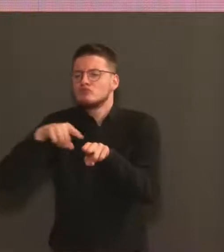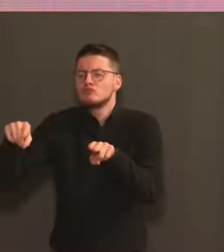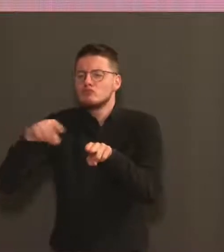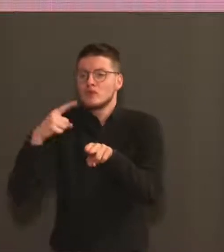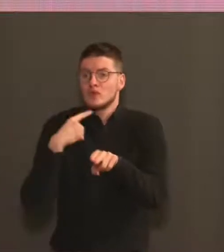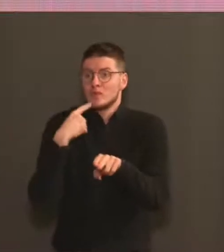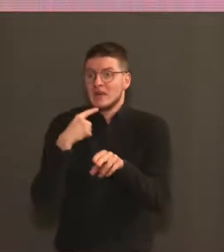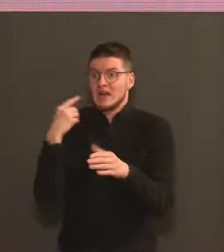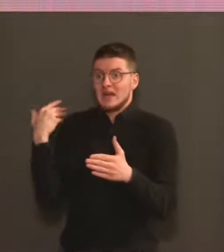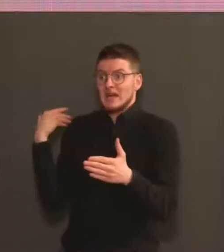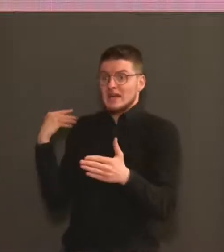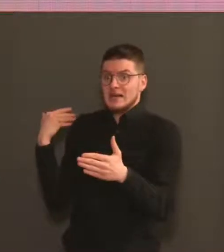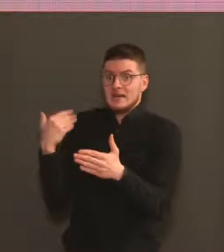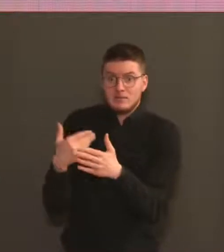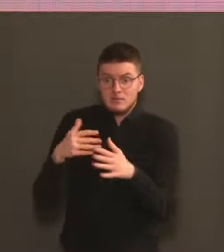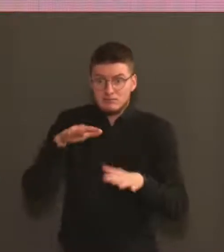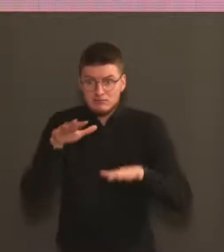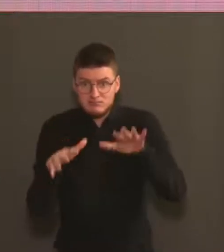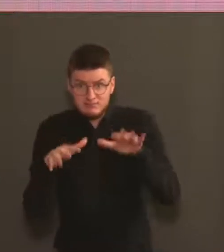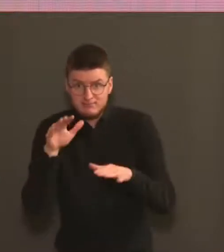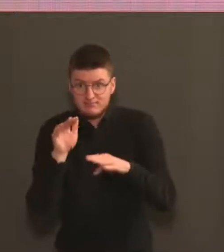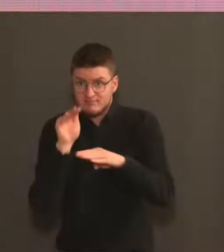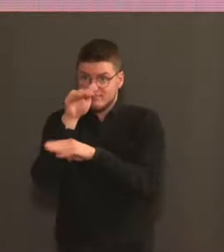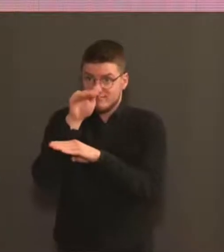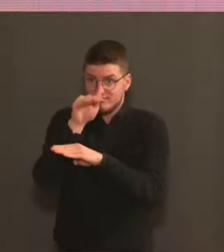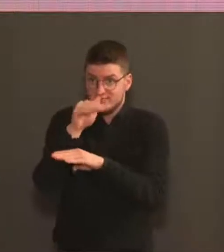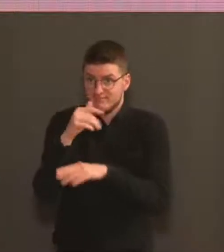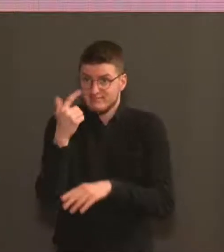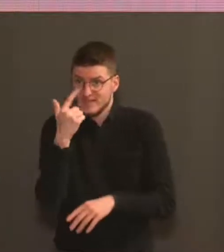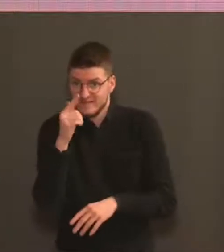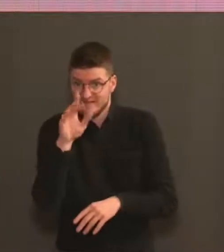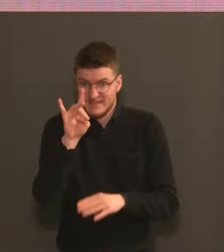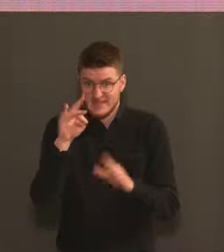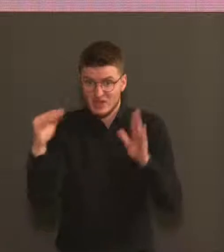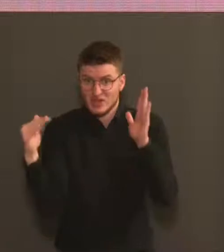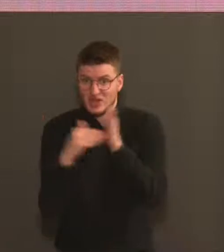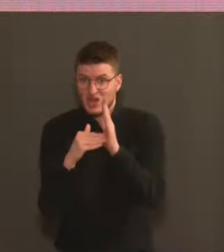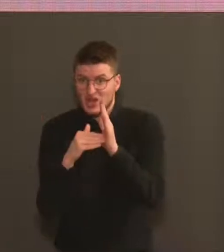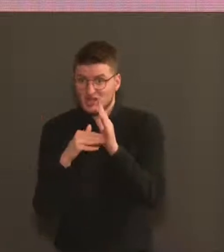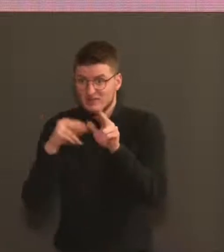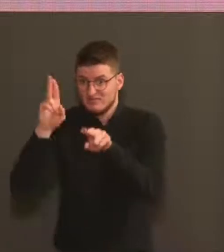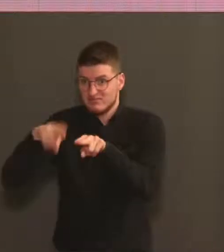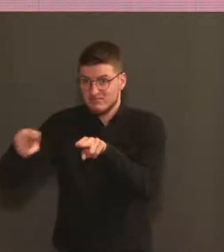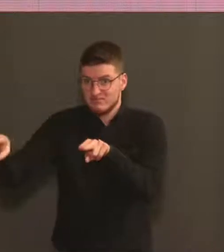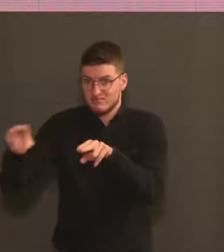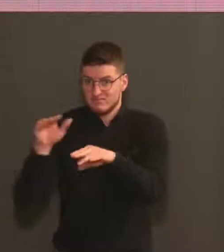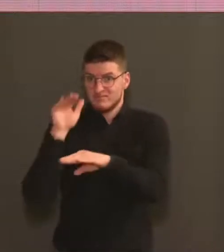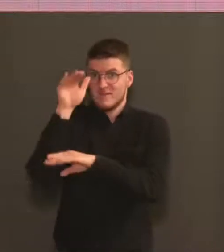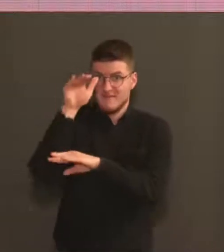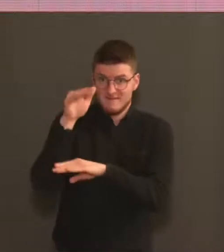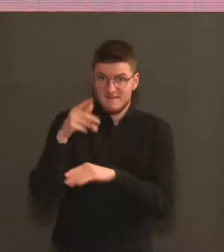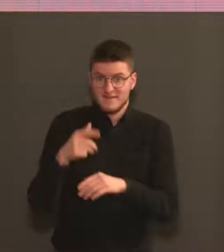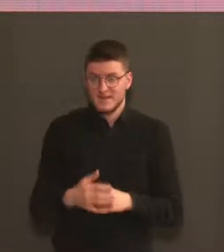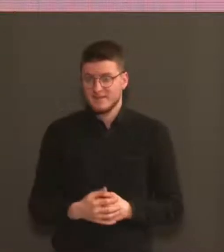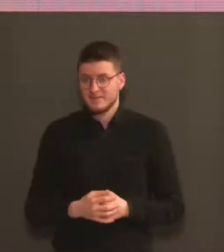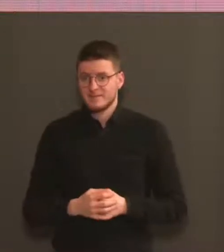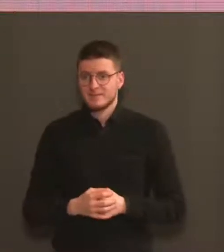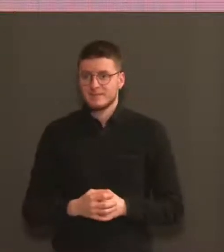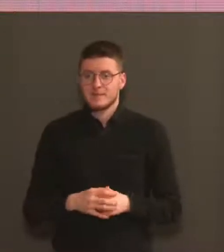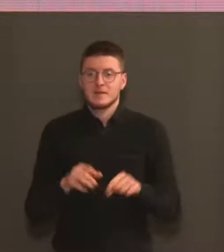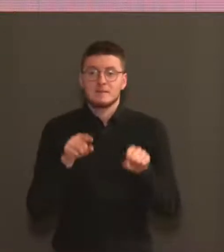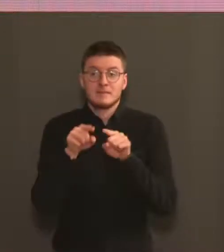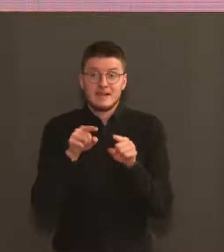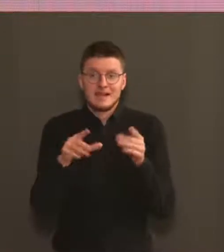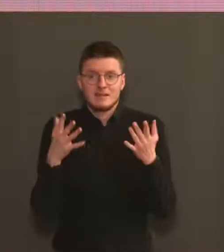weken blijft schommelen op een veel hoger niveau, rond de 47.000. Dus al bij al is het aantal patiënten